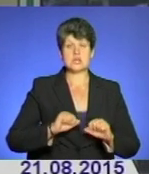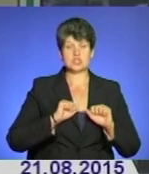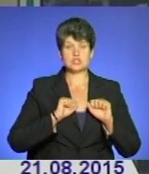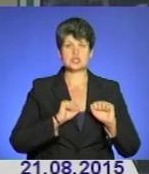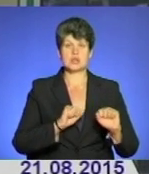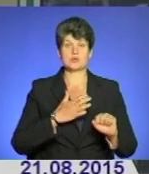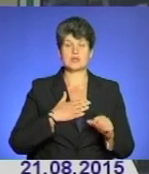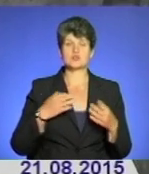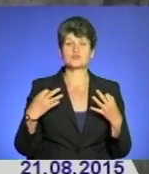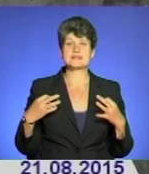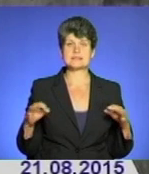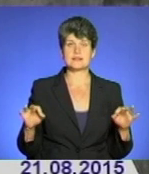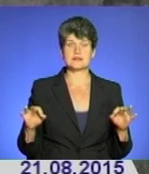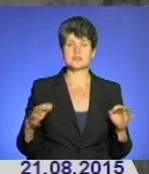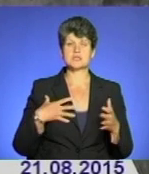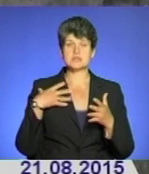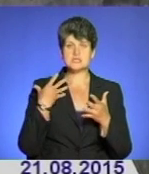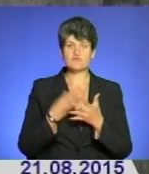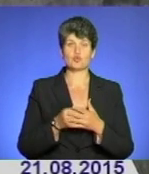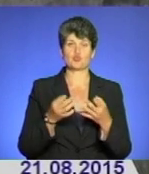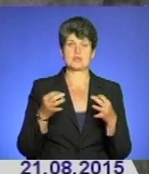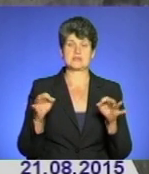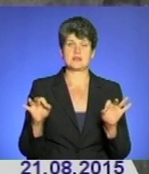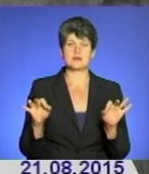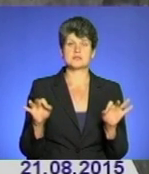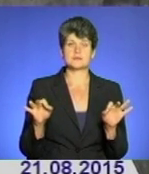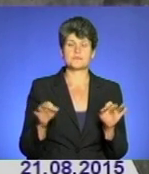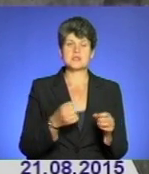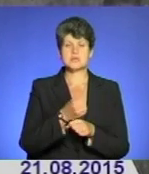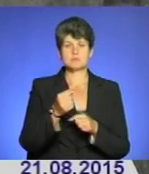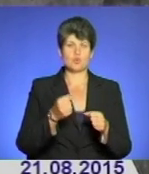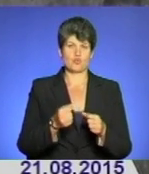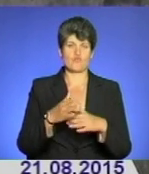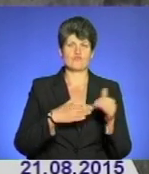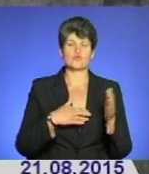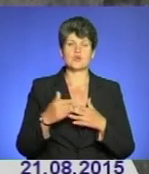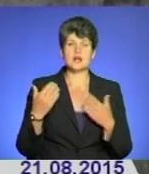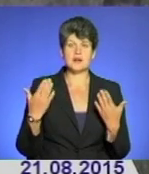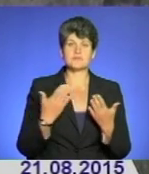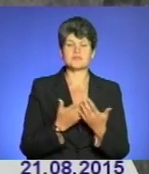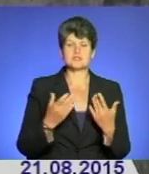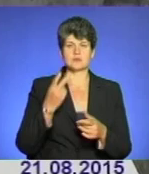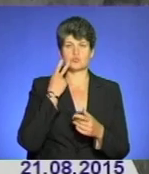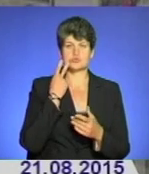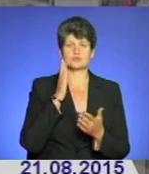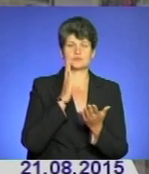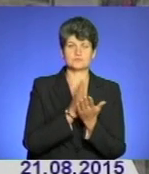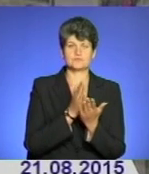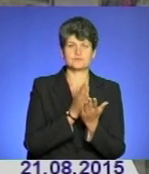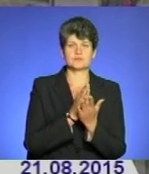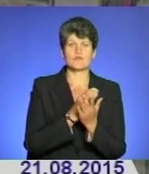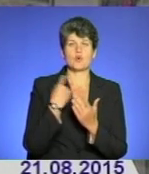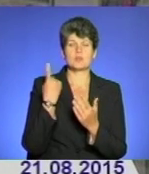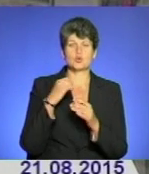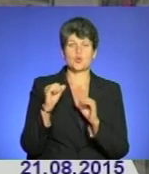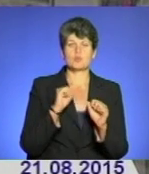захищають нашу незалежність і свою незалежність зброєю в руках. Виставка постійно знаходитиметься в музеї